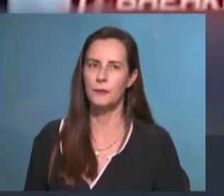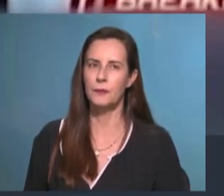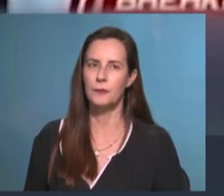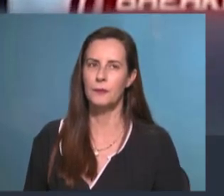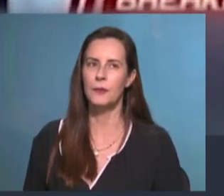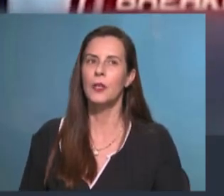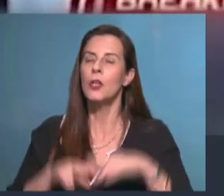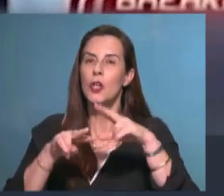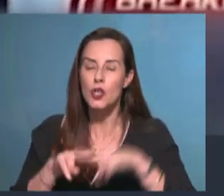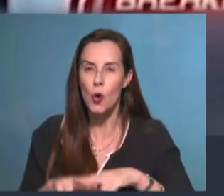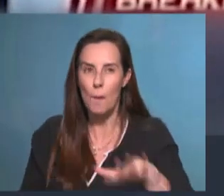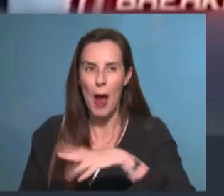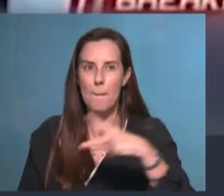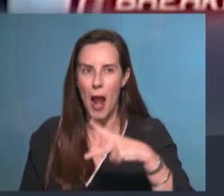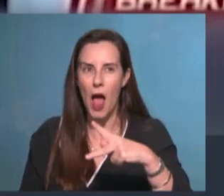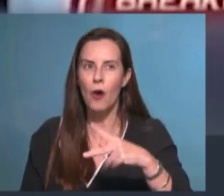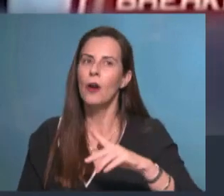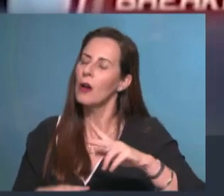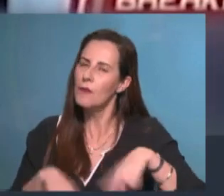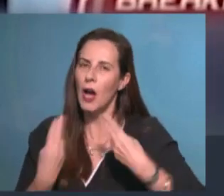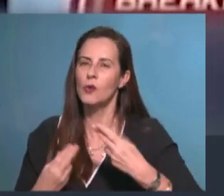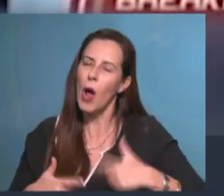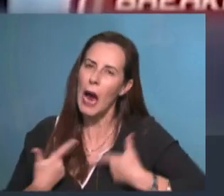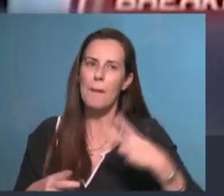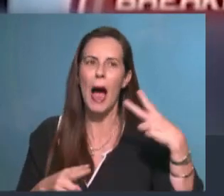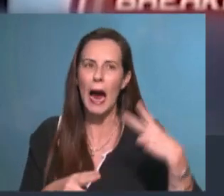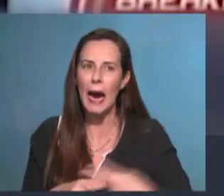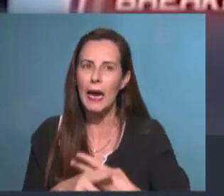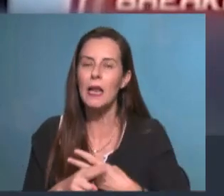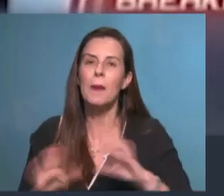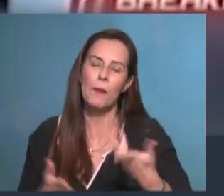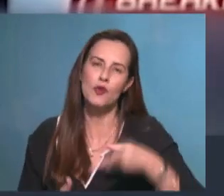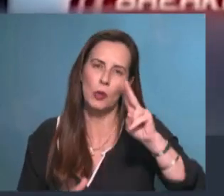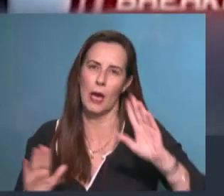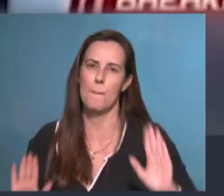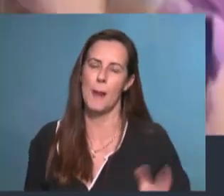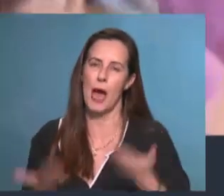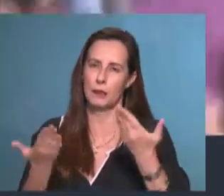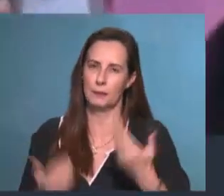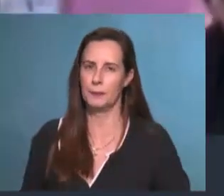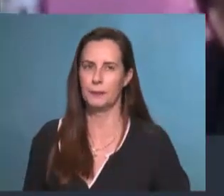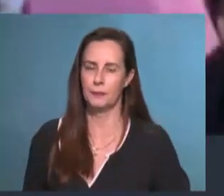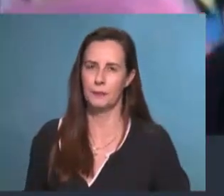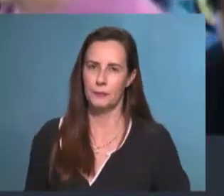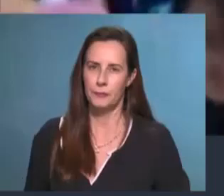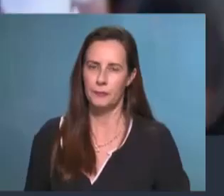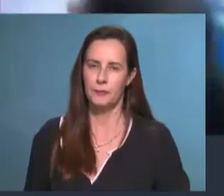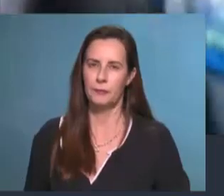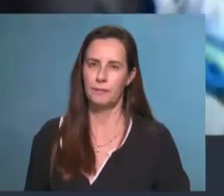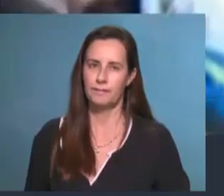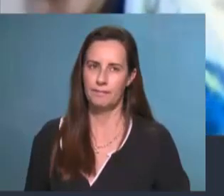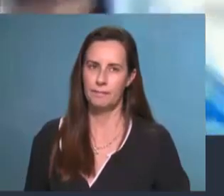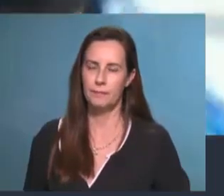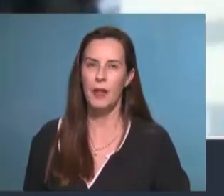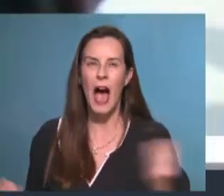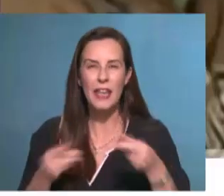tinggal di Palu, kemudian juga segera bisa menjalankan aktivitas ekonomi sehari-hari. ממדי האסון